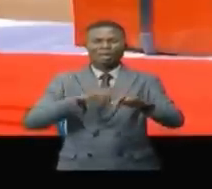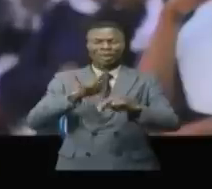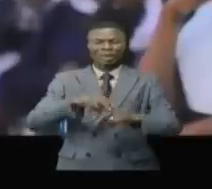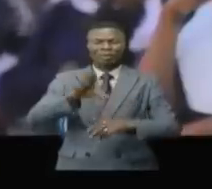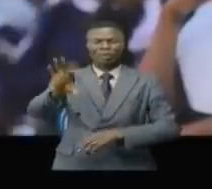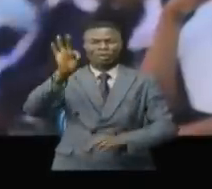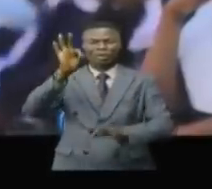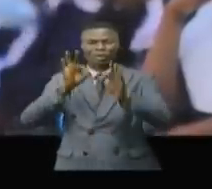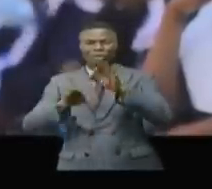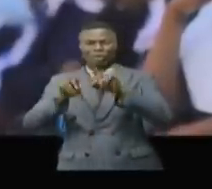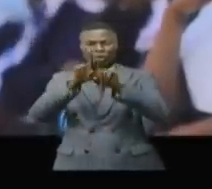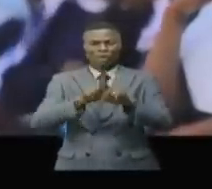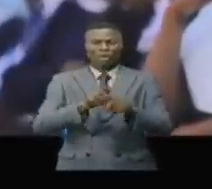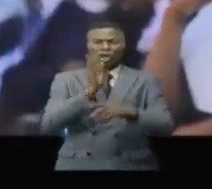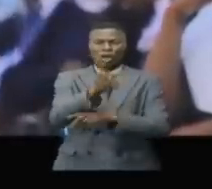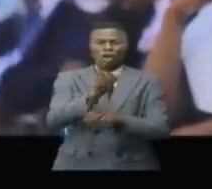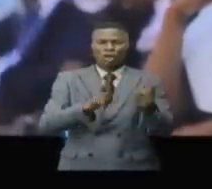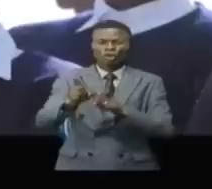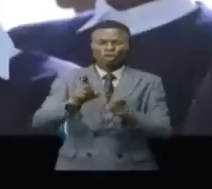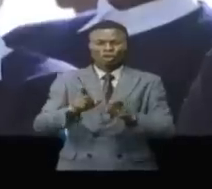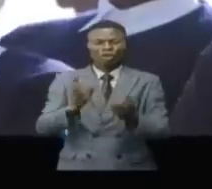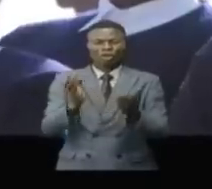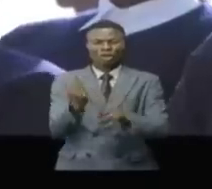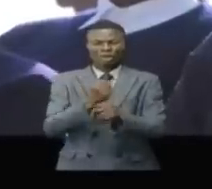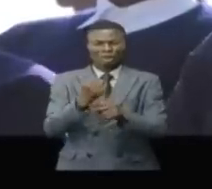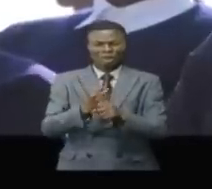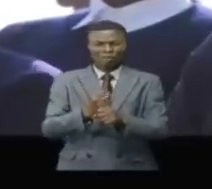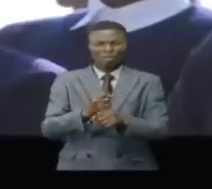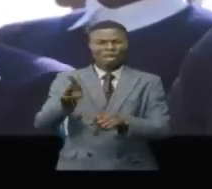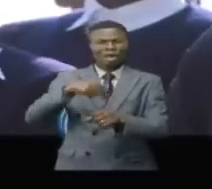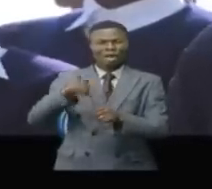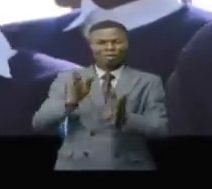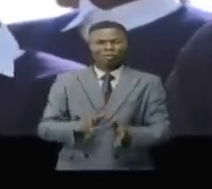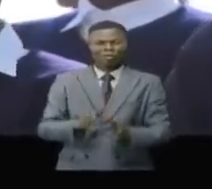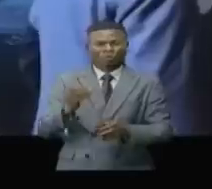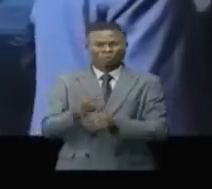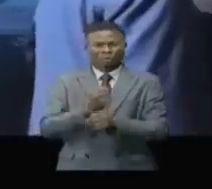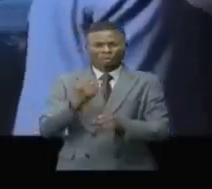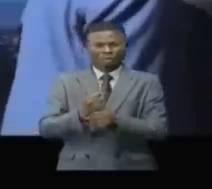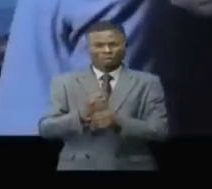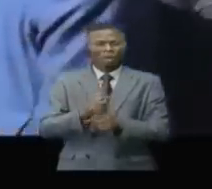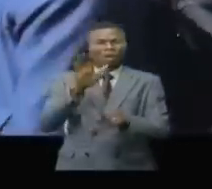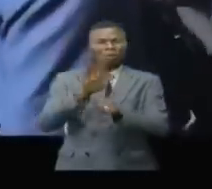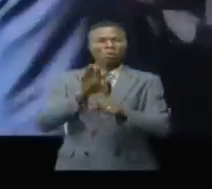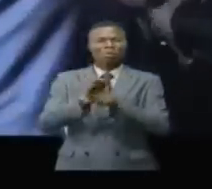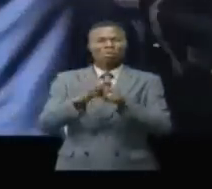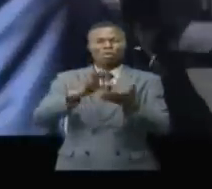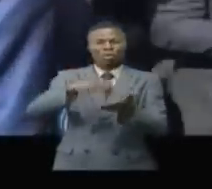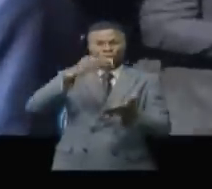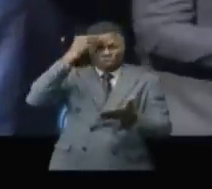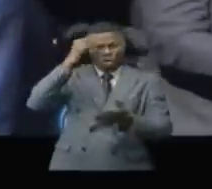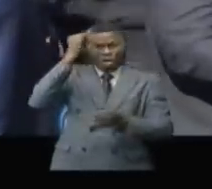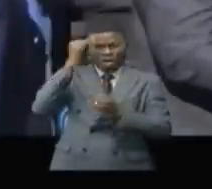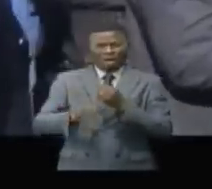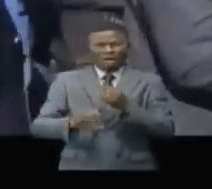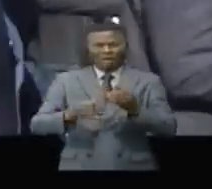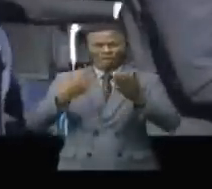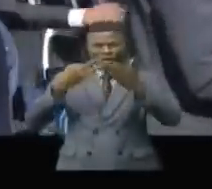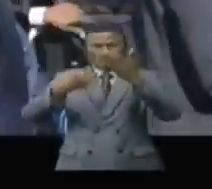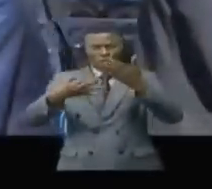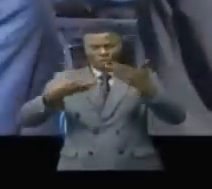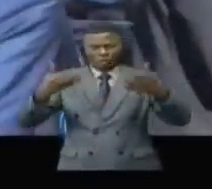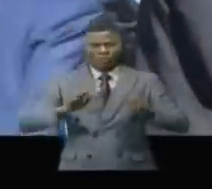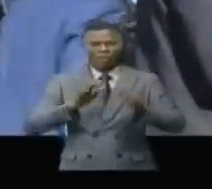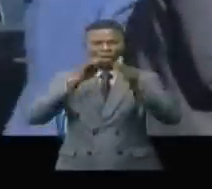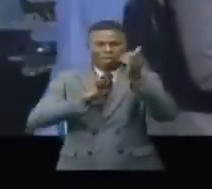sélection et d'orientation scolaire et professionnelle. Ce test qui va gérer ainsi le flux des élèves à la sortie de la 8e année n'est